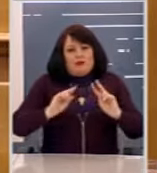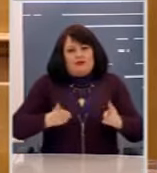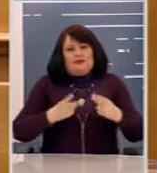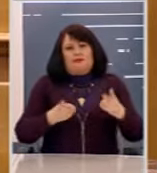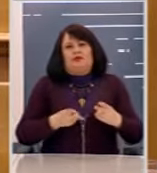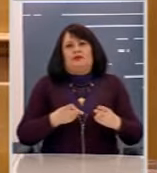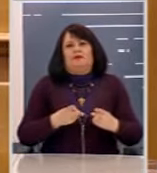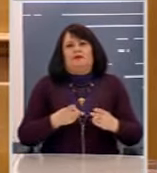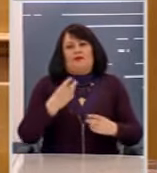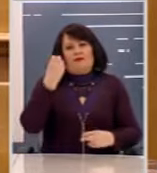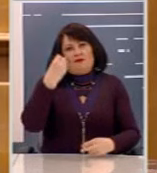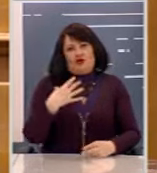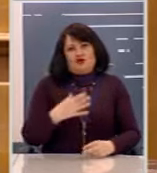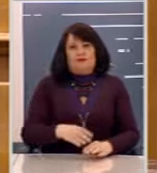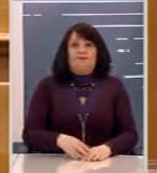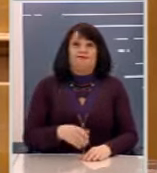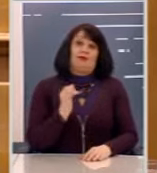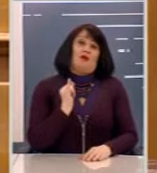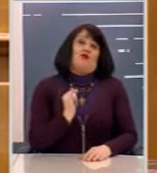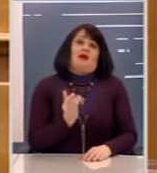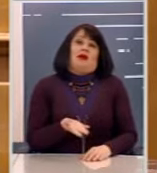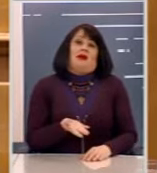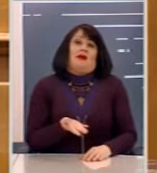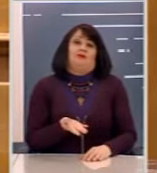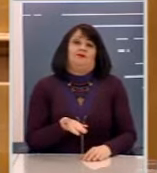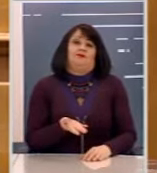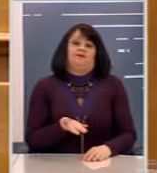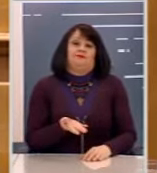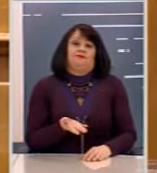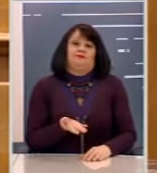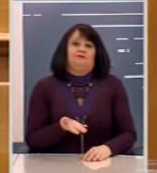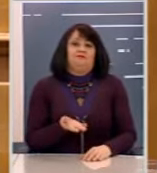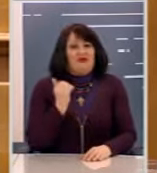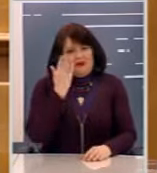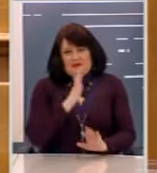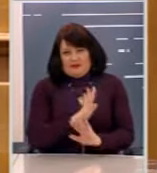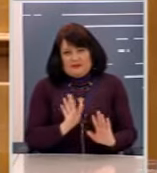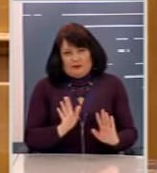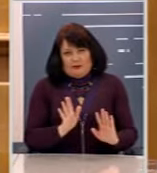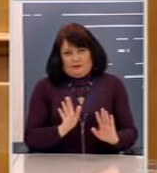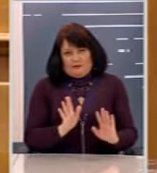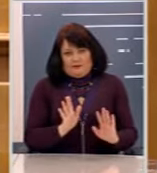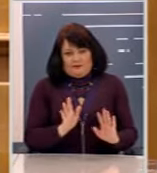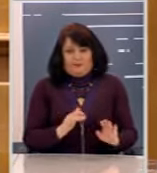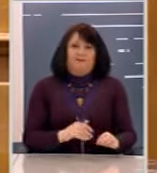Πολύ αργά, αγαπητοί συνάδελφοι, για να γίνει πιστευτό.